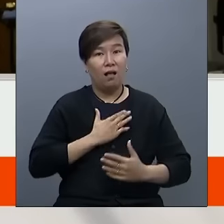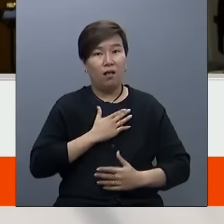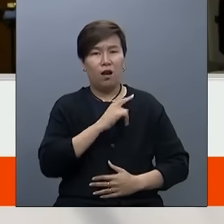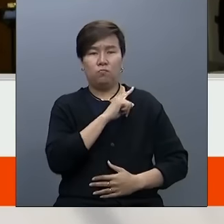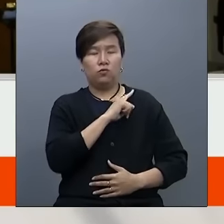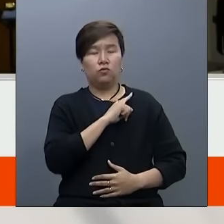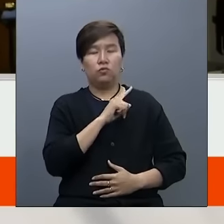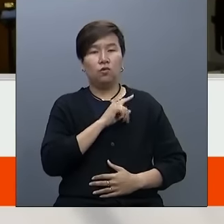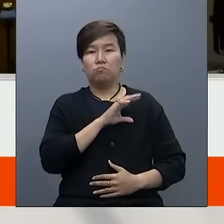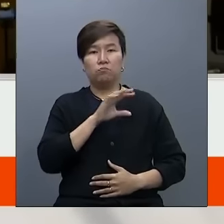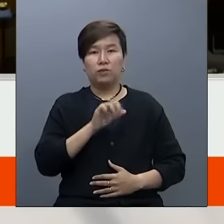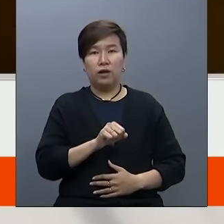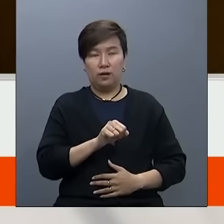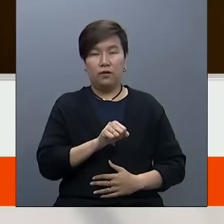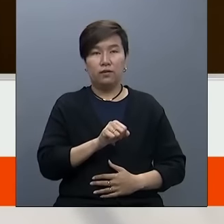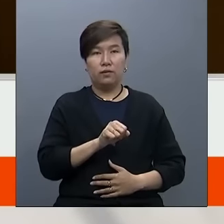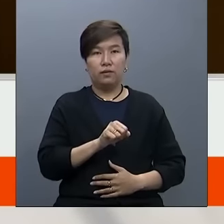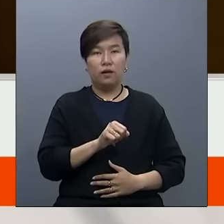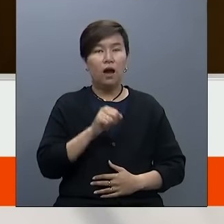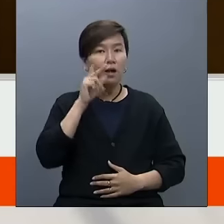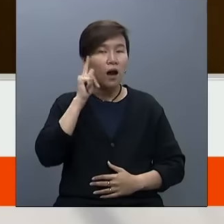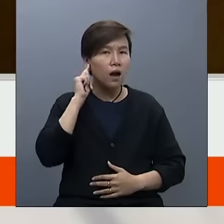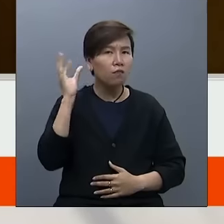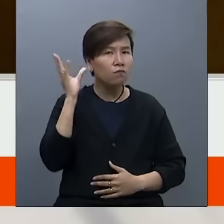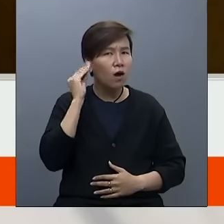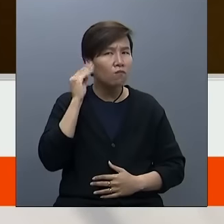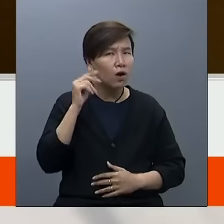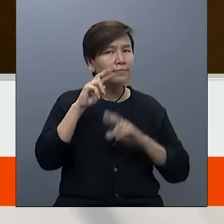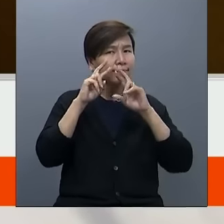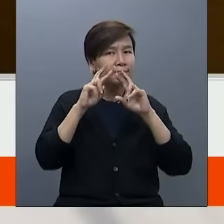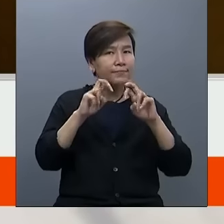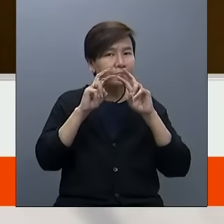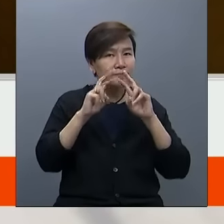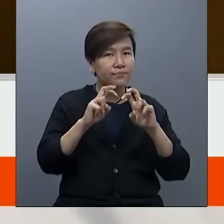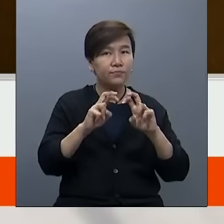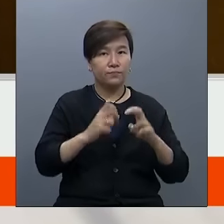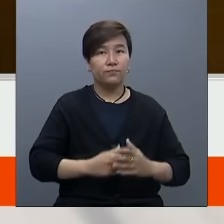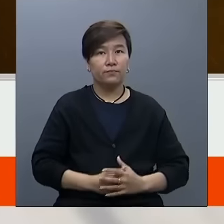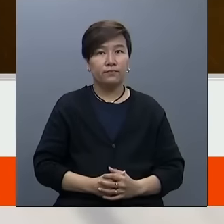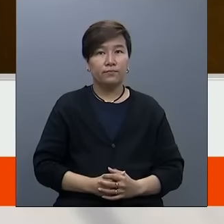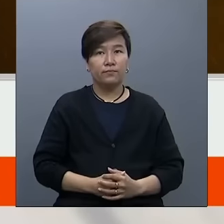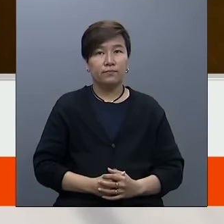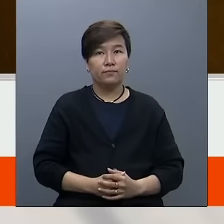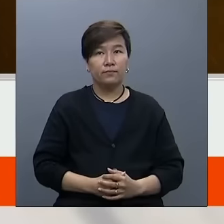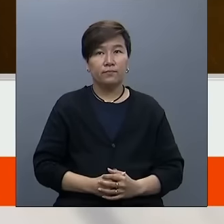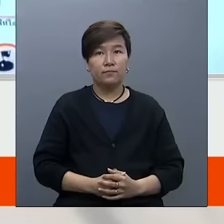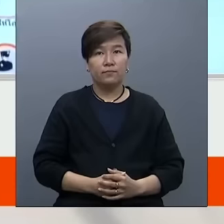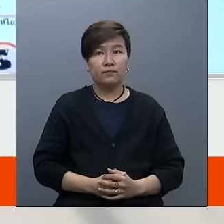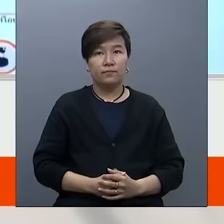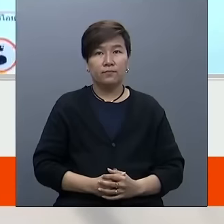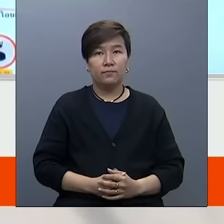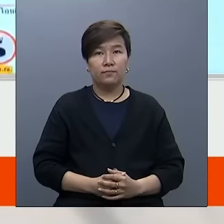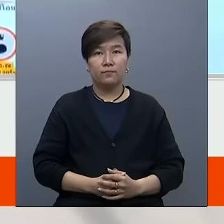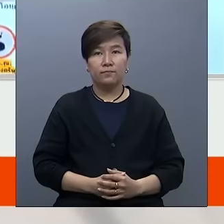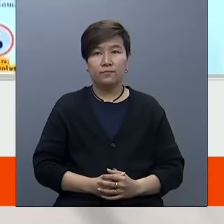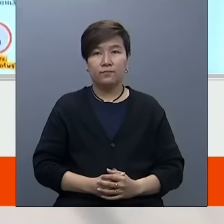งได้ศึกษาจากข่าวที่เกิดขึ้นนะครับประเด็นที่หนึ่งเนี่ยนะครับการที่มีอำ